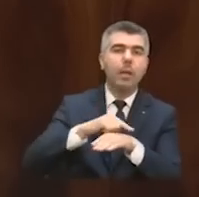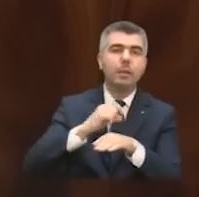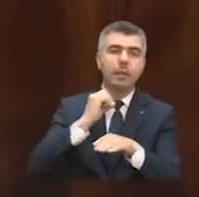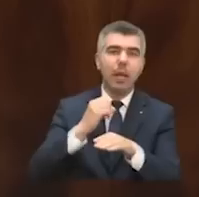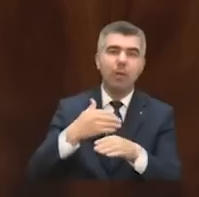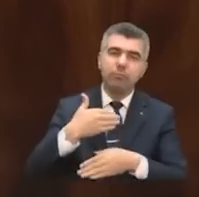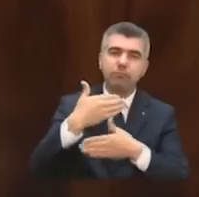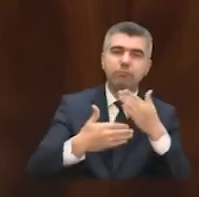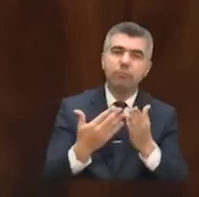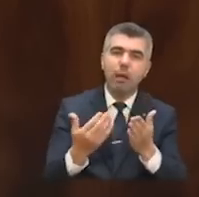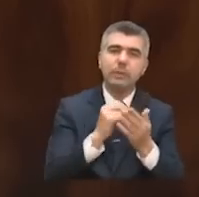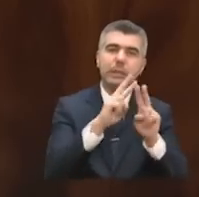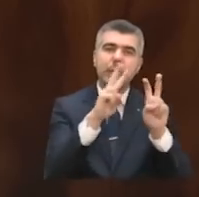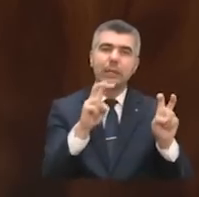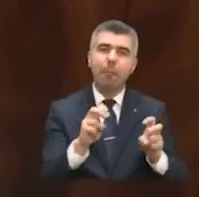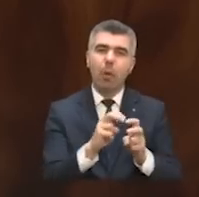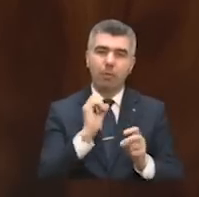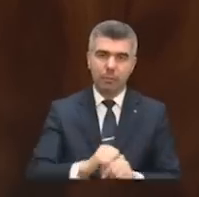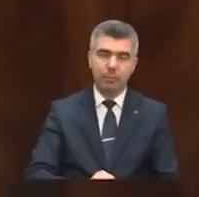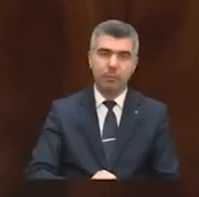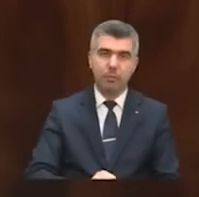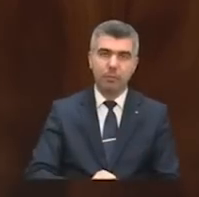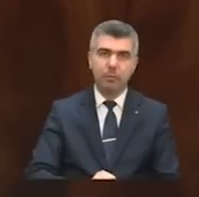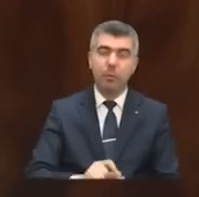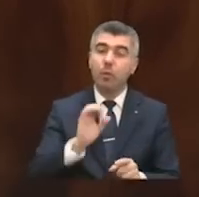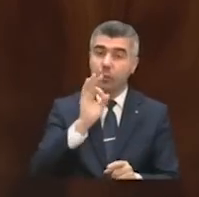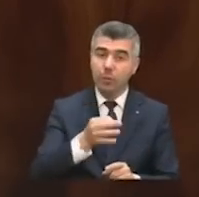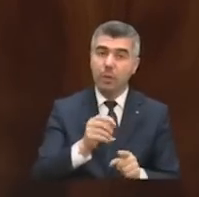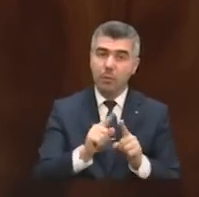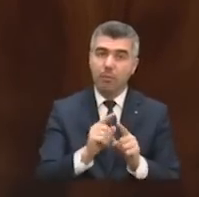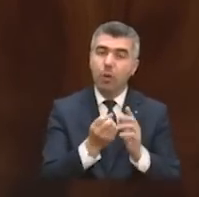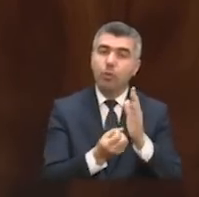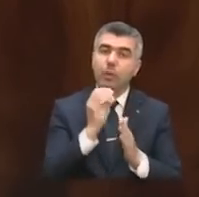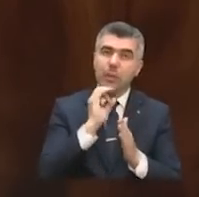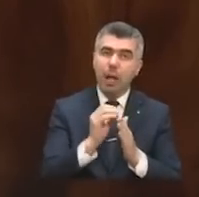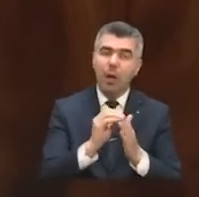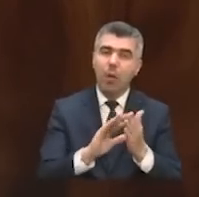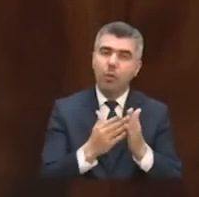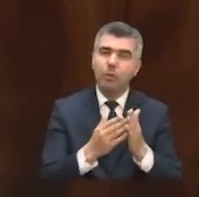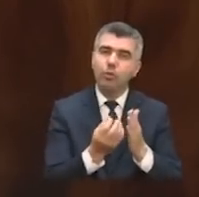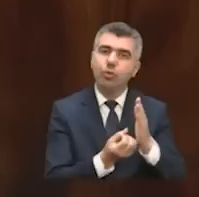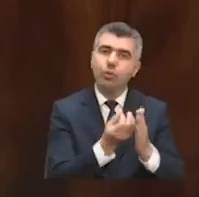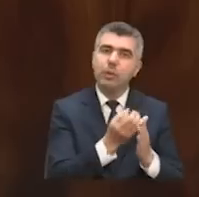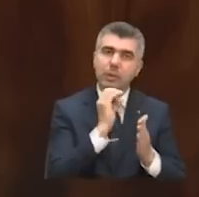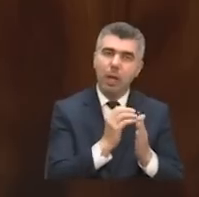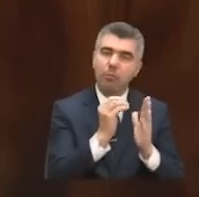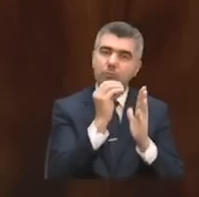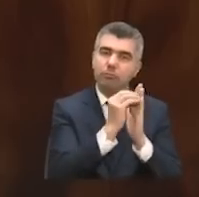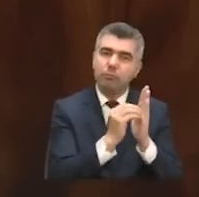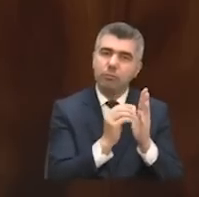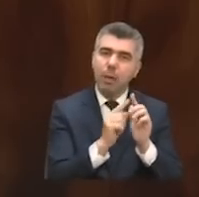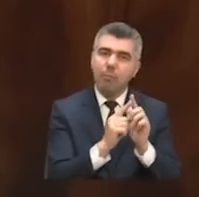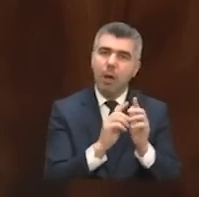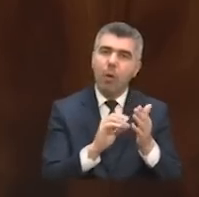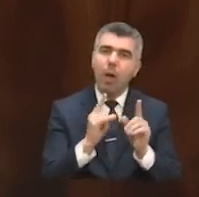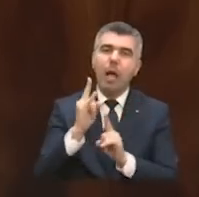يكمل الدراسه ديالو دونك هذا غادي يتم احداث جسور يعني دي باسويل وغادي نحاربوا به لي ديكوشاج